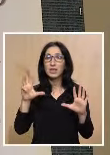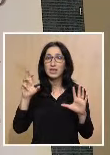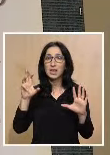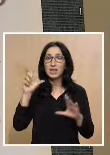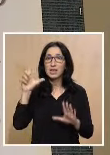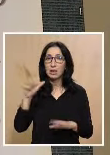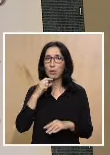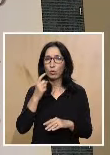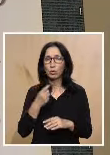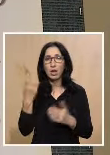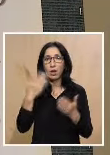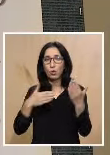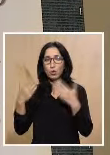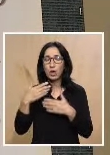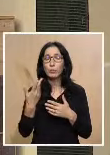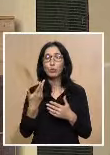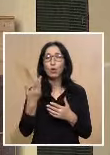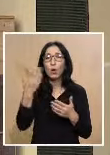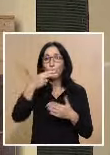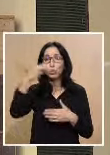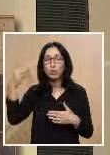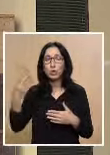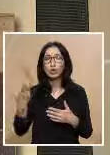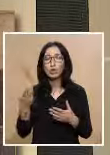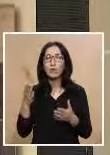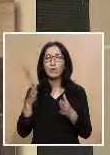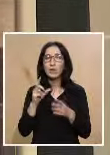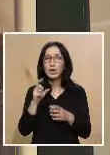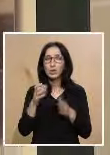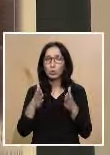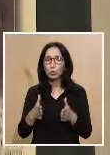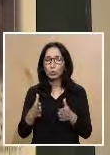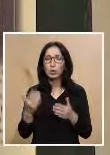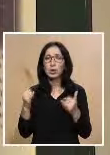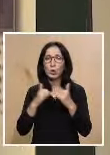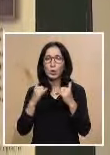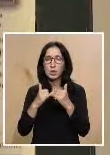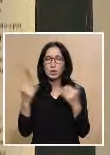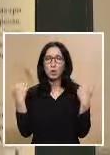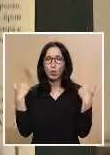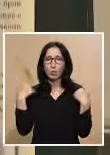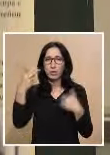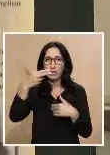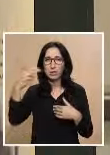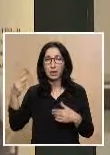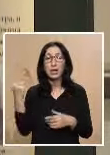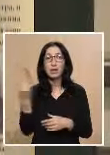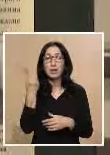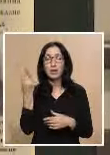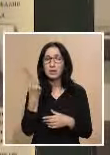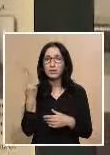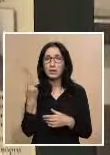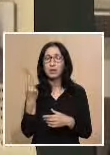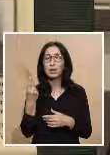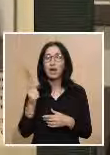1997 година учебното заведение е в структурата на Русенския университет и е